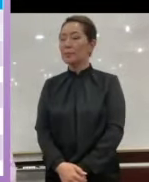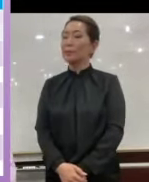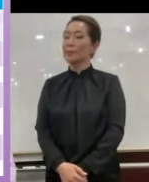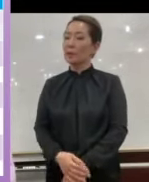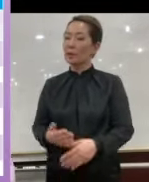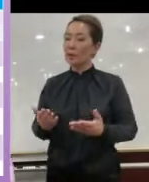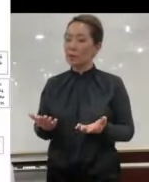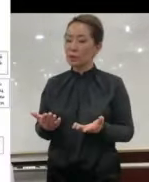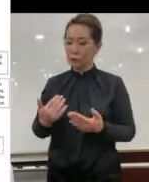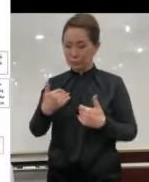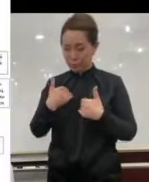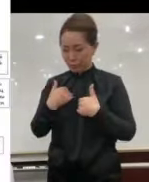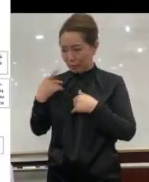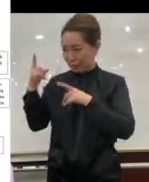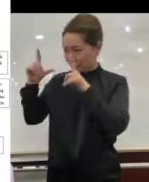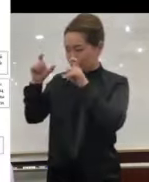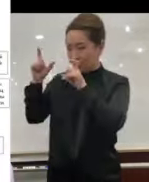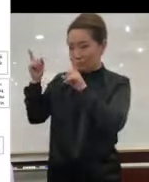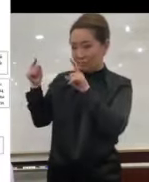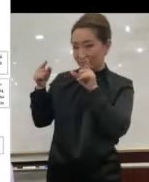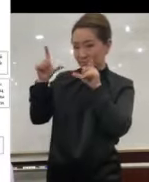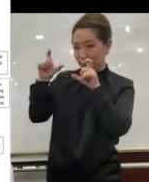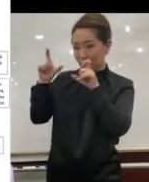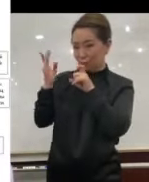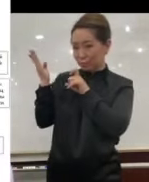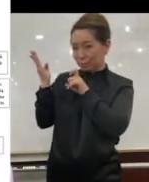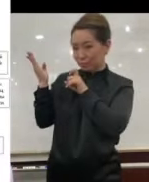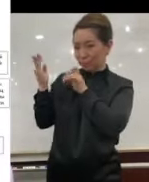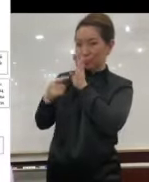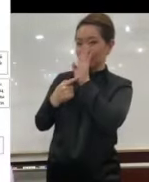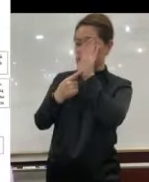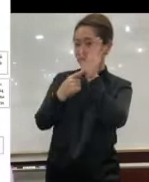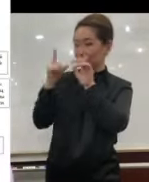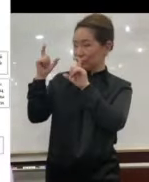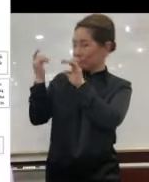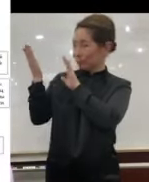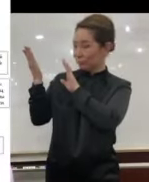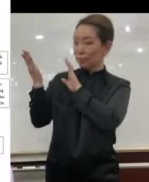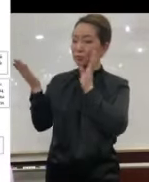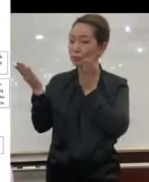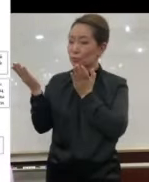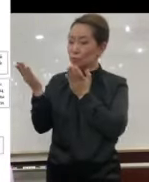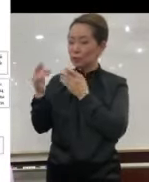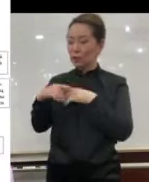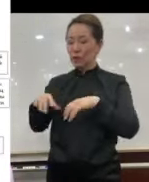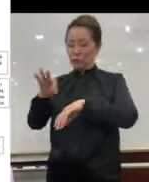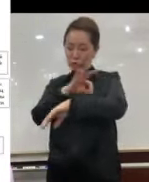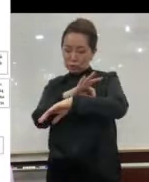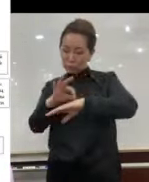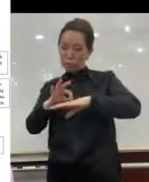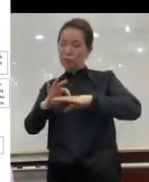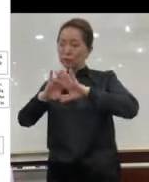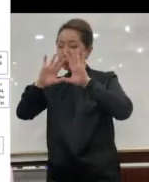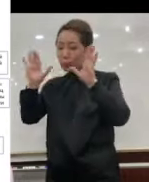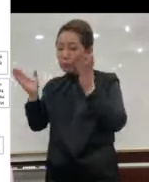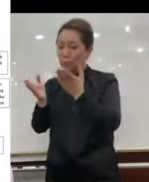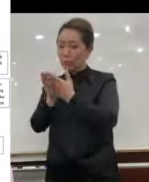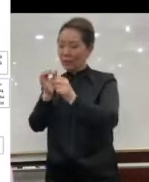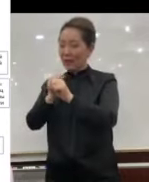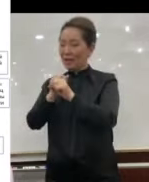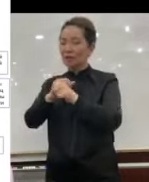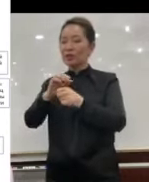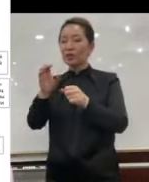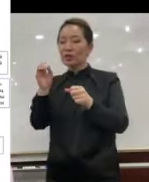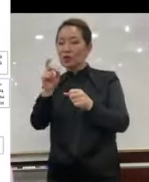Тэгэхээр энд миний үзүүлж байгаа нь бол төслийн үйл ажиллагааны ерөнхий төлөвлөгөөний зураглал байгаа.